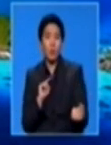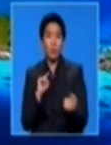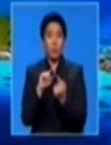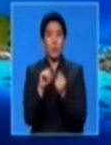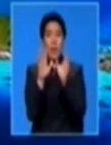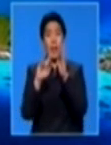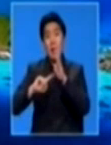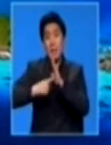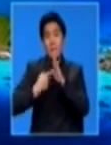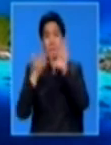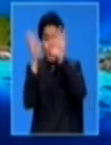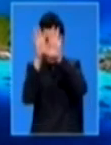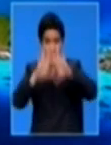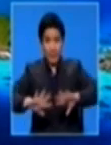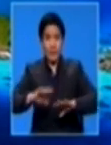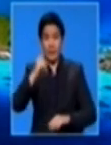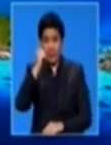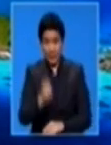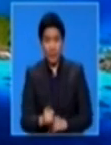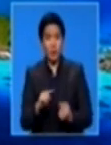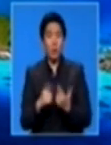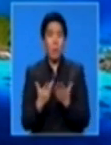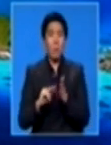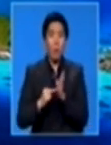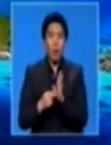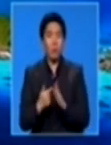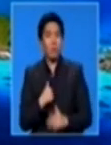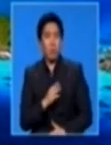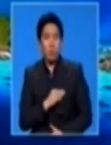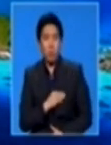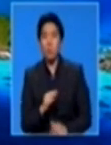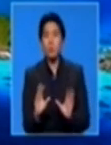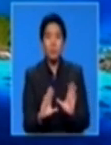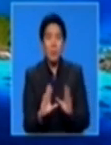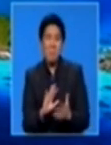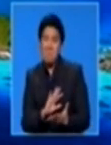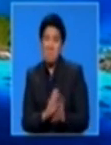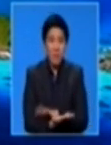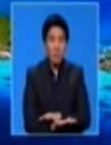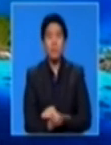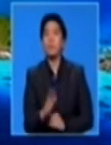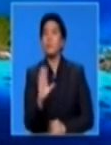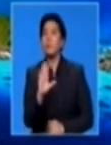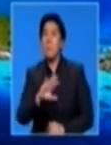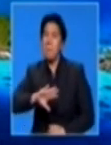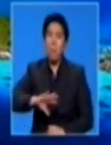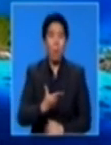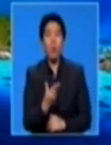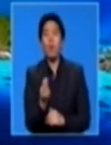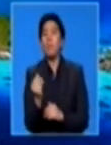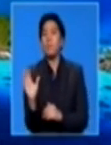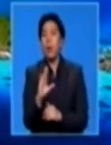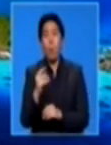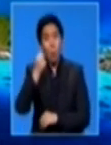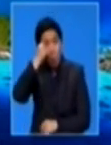เป็นประชาคมอาเซียนอย่างเป็นทางการนะครับแต่ก็ไม่ได้เป็นสิ่งที่น่าวิตกเพราะไม่ได้เป็นการเปลี่ยนแปลงอย่างพลิกฝ่ามือ